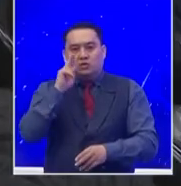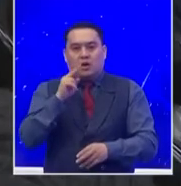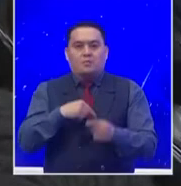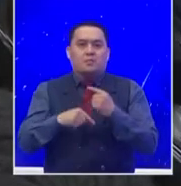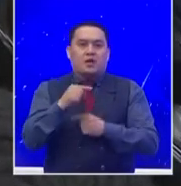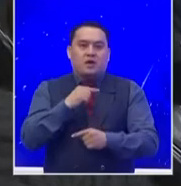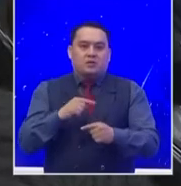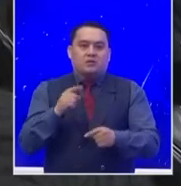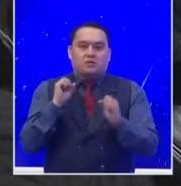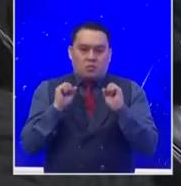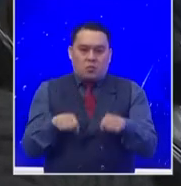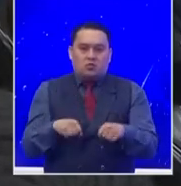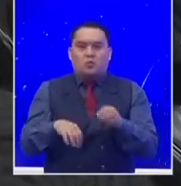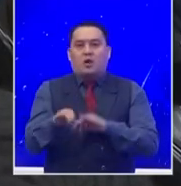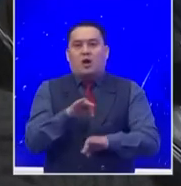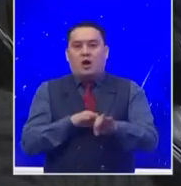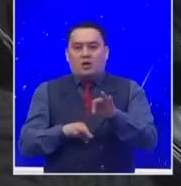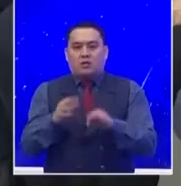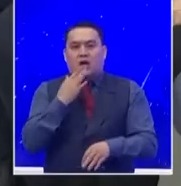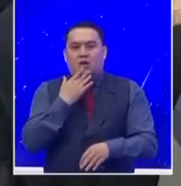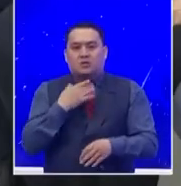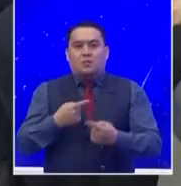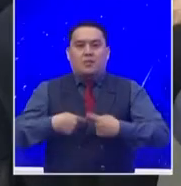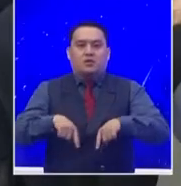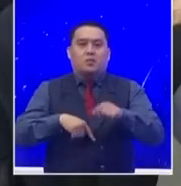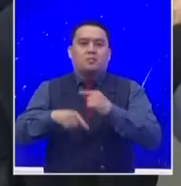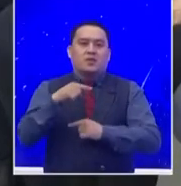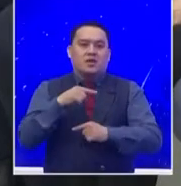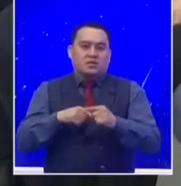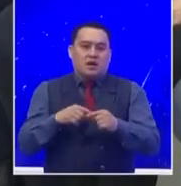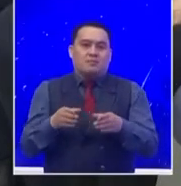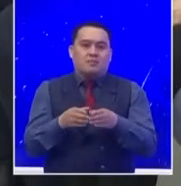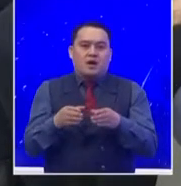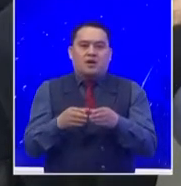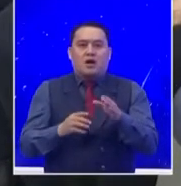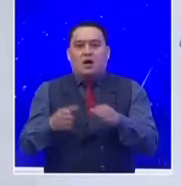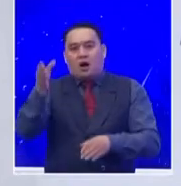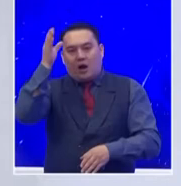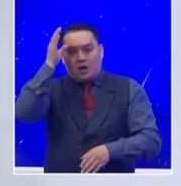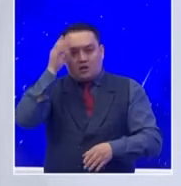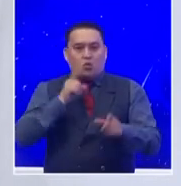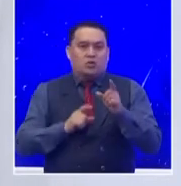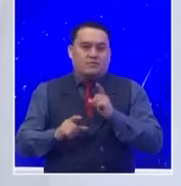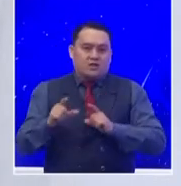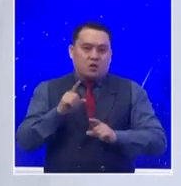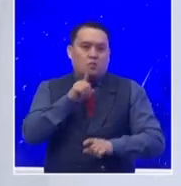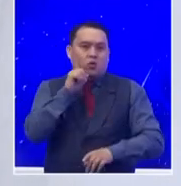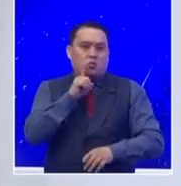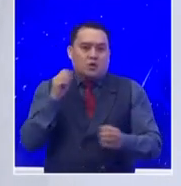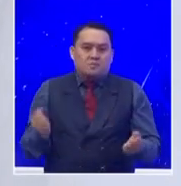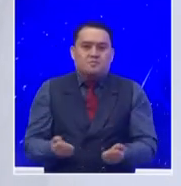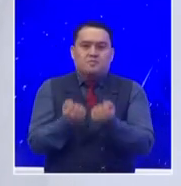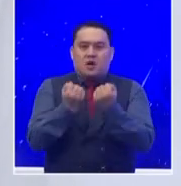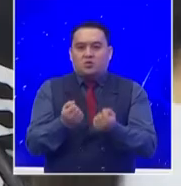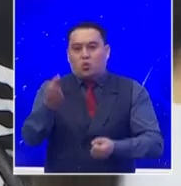бизнес стало реально благодаря проектному офису Национальной палаты предпринимателей на базе стартап-академии университета для поддержки